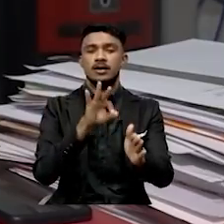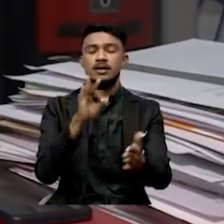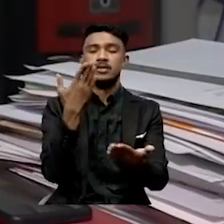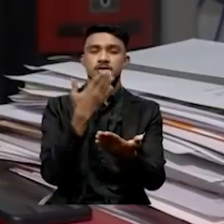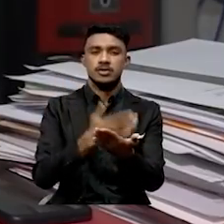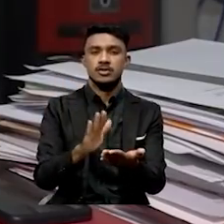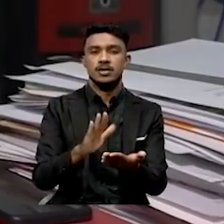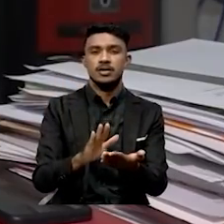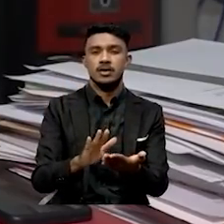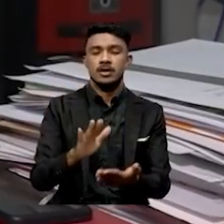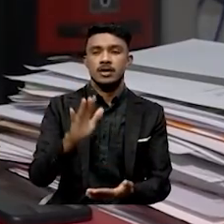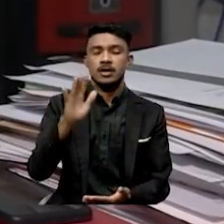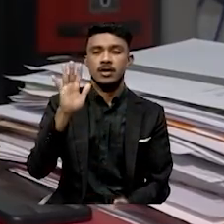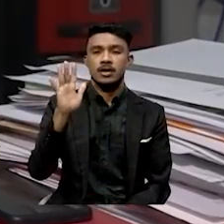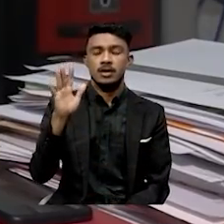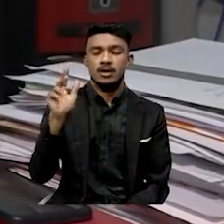sekitar 35 kontener